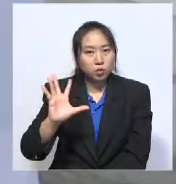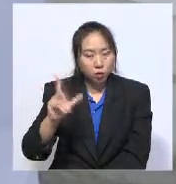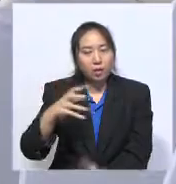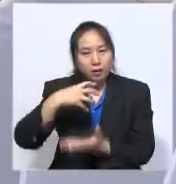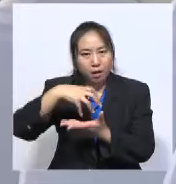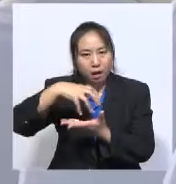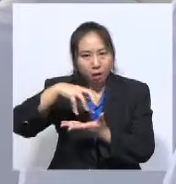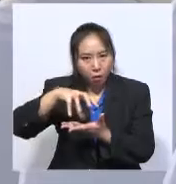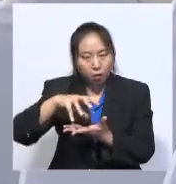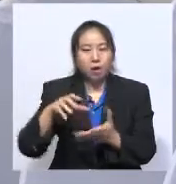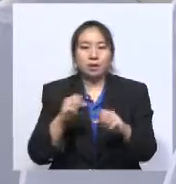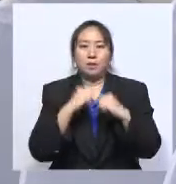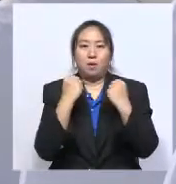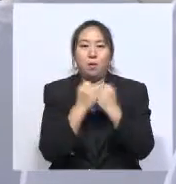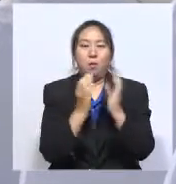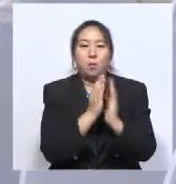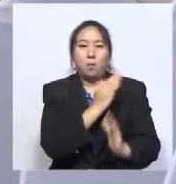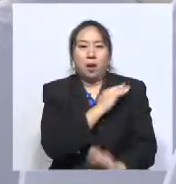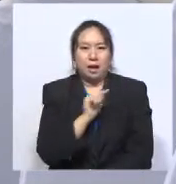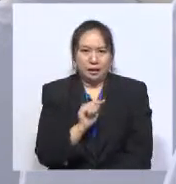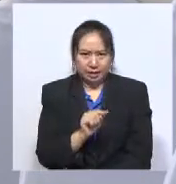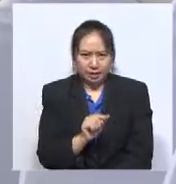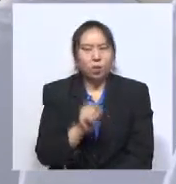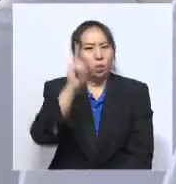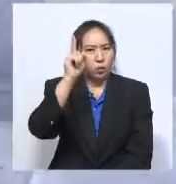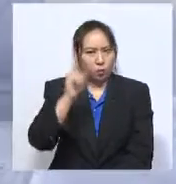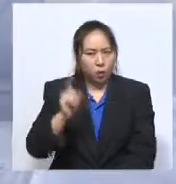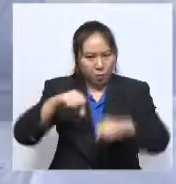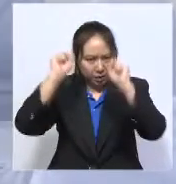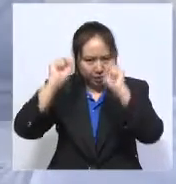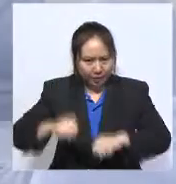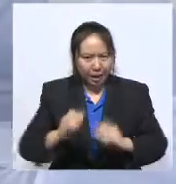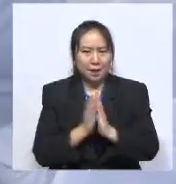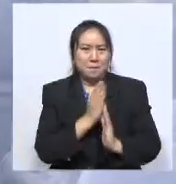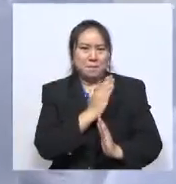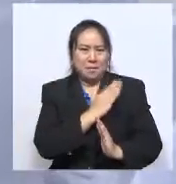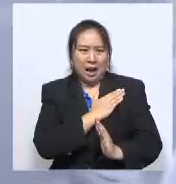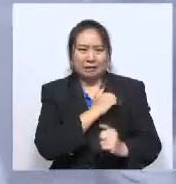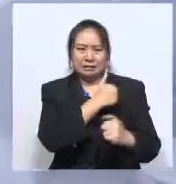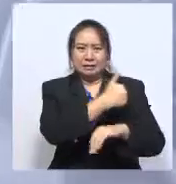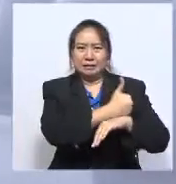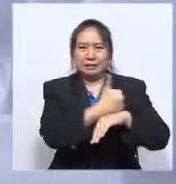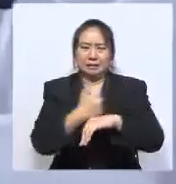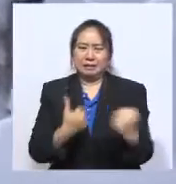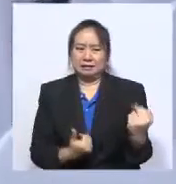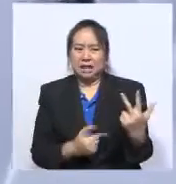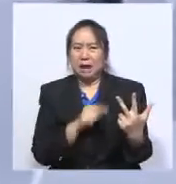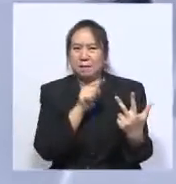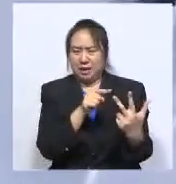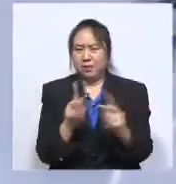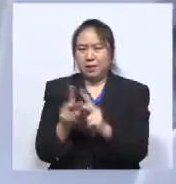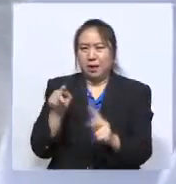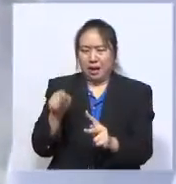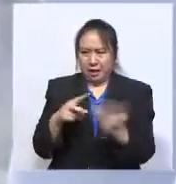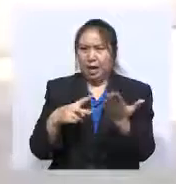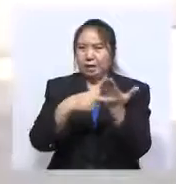ล่าวว่ามหาเถรสมาคมควรมีมติให้พระเถระชั้นผู้ใหญ่ที่เกี่ยวข้องกับเรื่องดังกล่าวหยุดพักการเป็นกรรมการมห